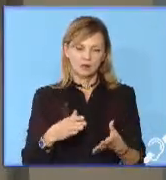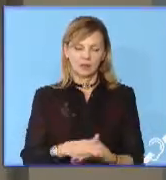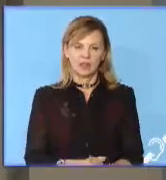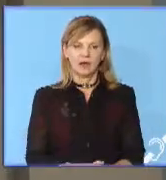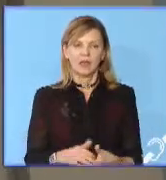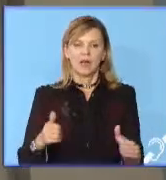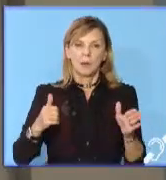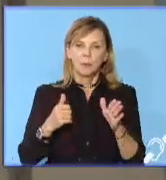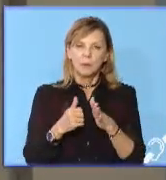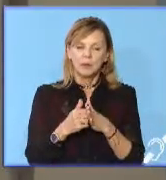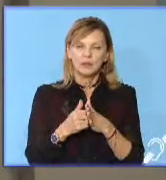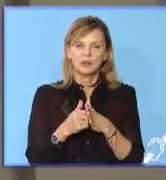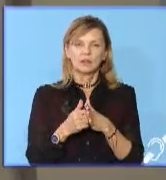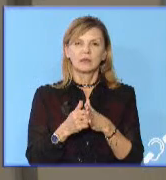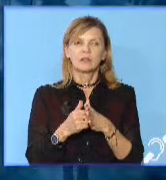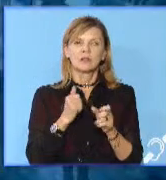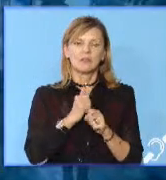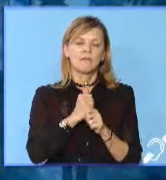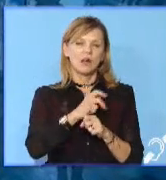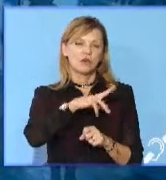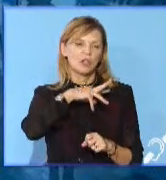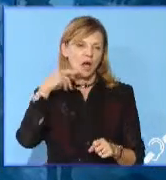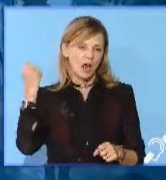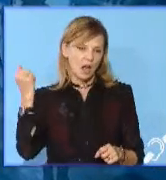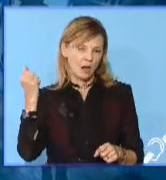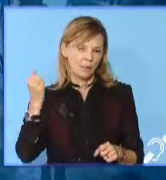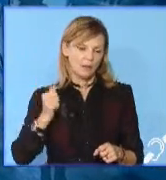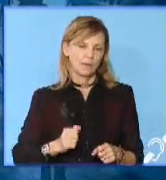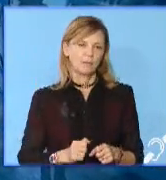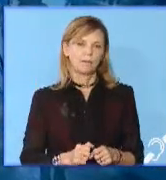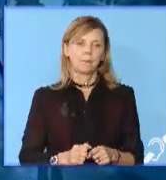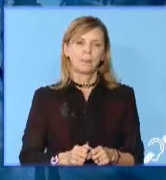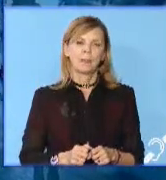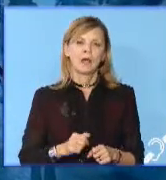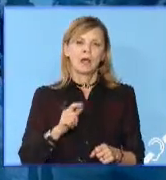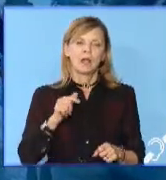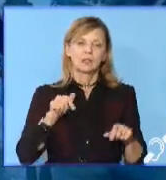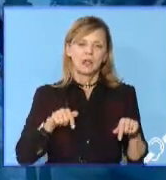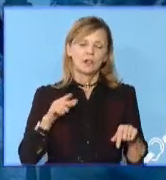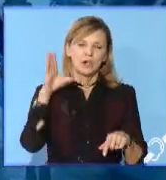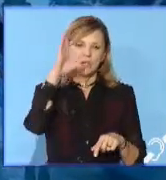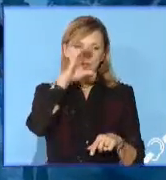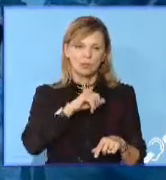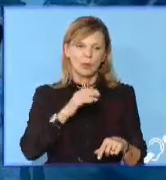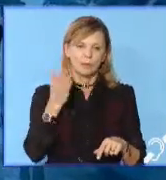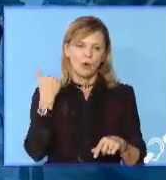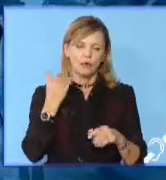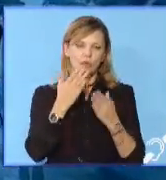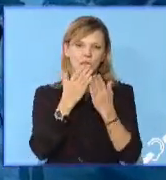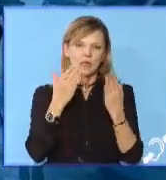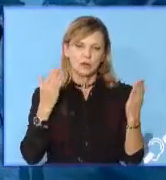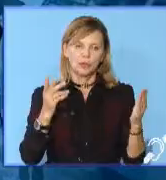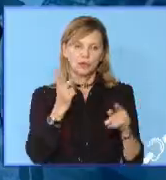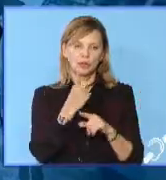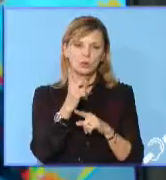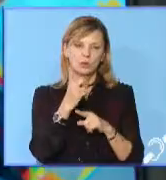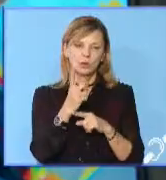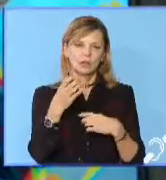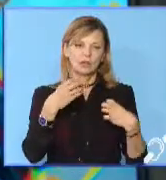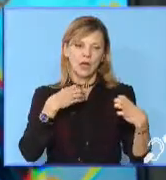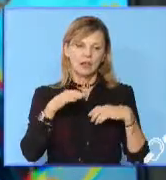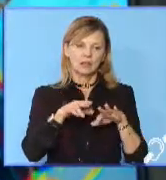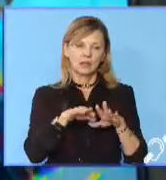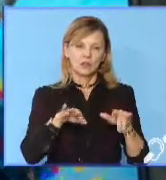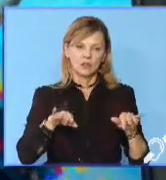albă, adică atacată din toate punctele de vedere, de nu mai există nici culoare. La Noaptea Albă a Galeriilor au fost expuse și lucrări de artă digitală.